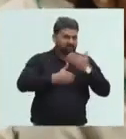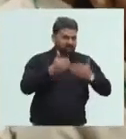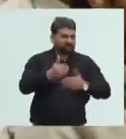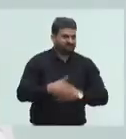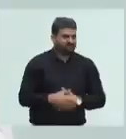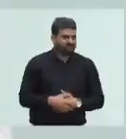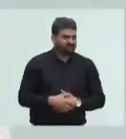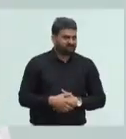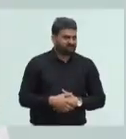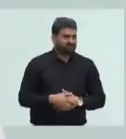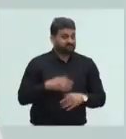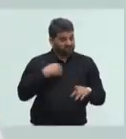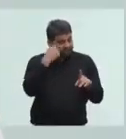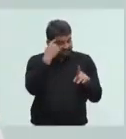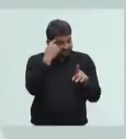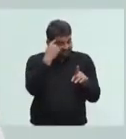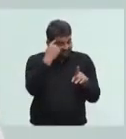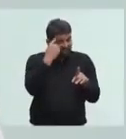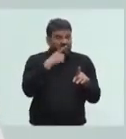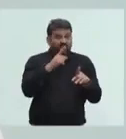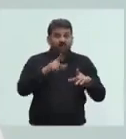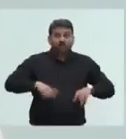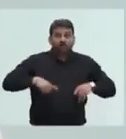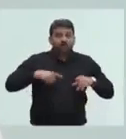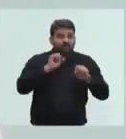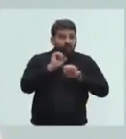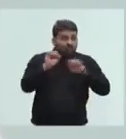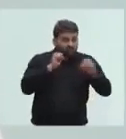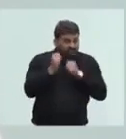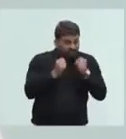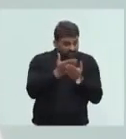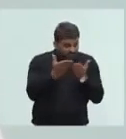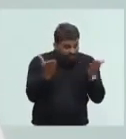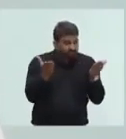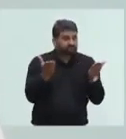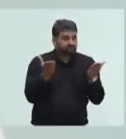हैं। मैं समझता हूं कि खिलाड़ी के जीवन में